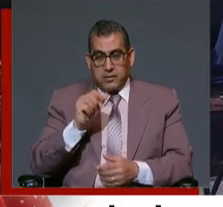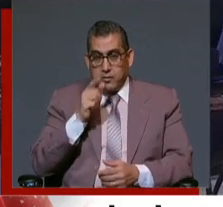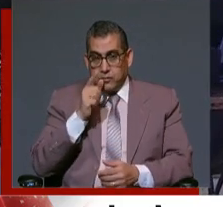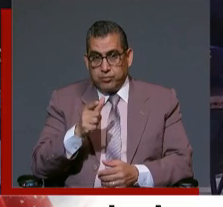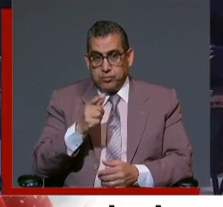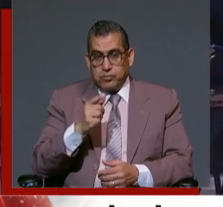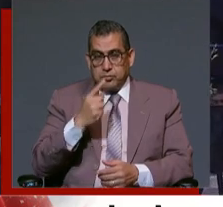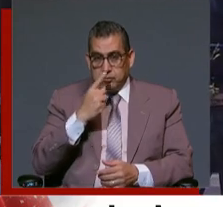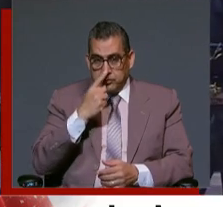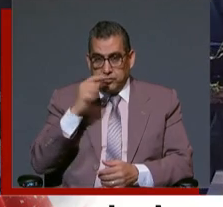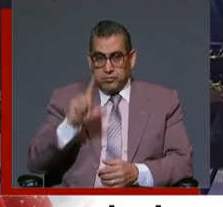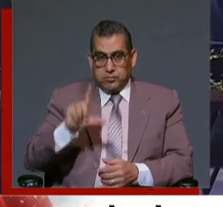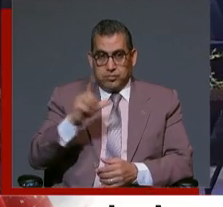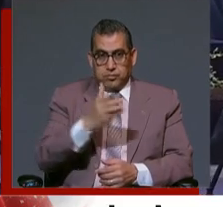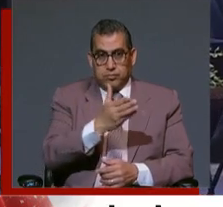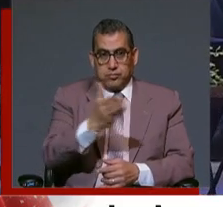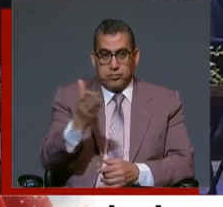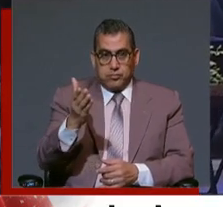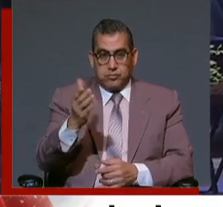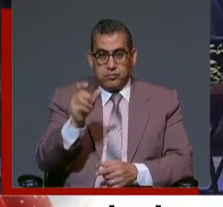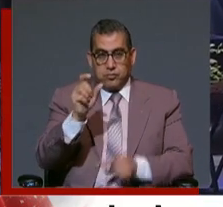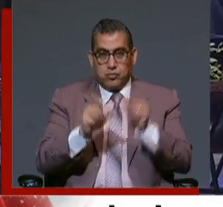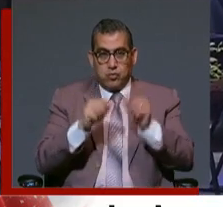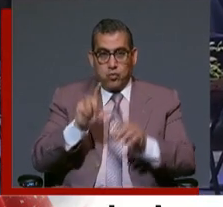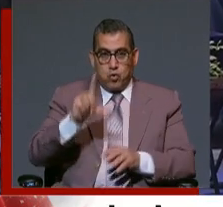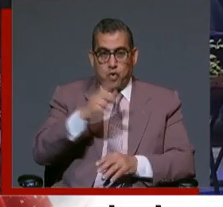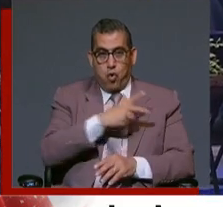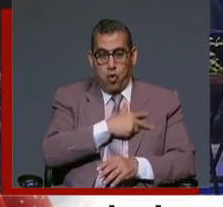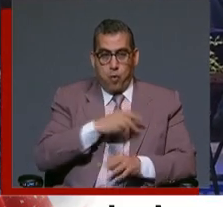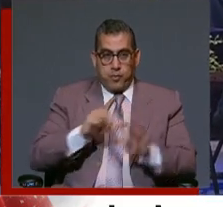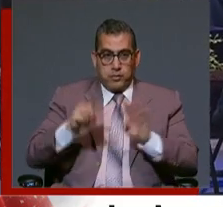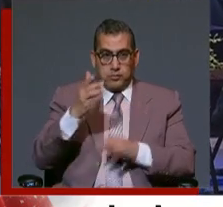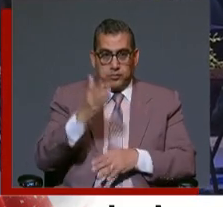أصحاب الفخامة رؤساء الدول والحكومات،